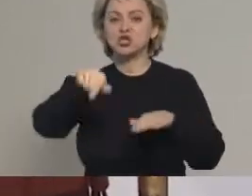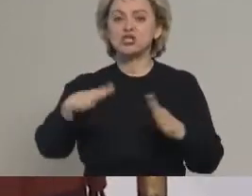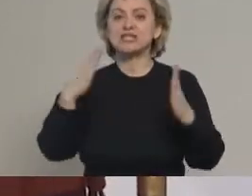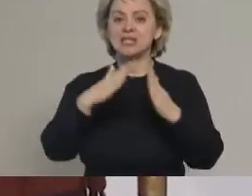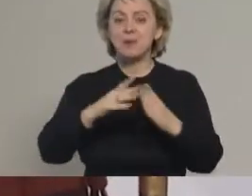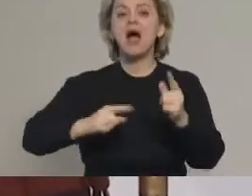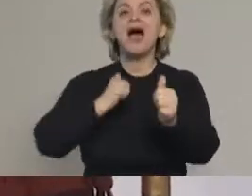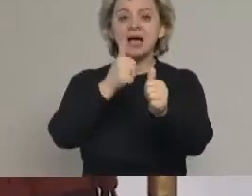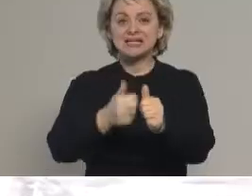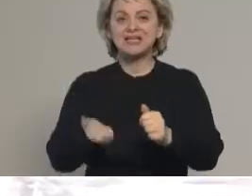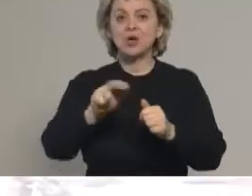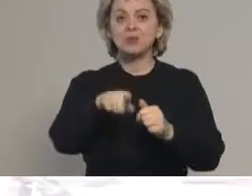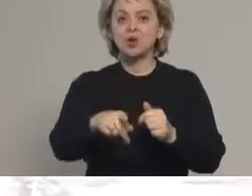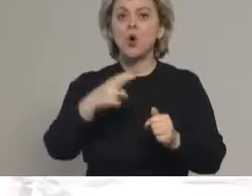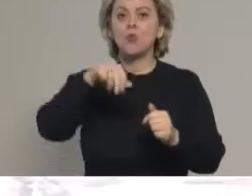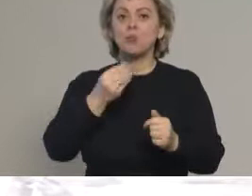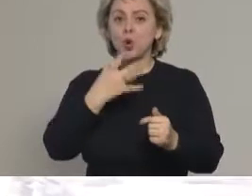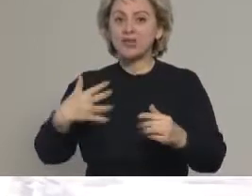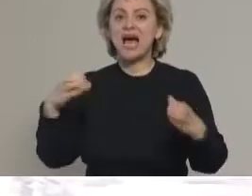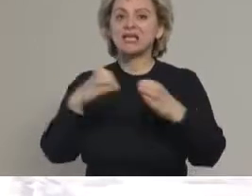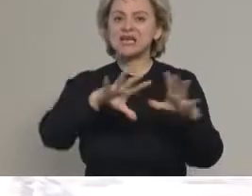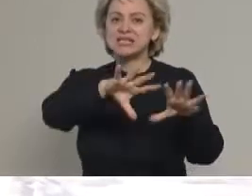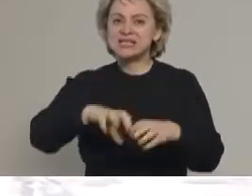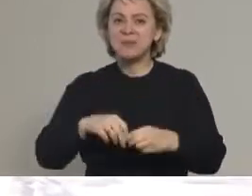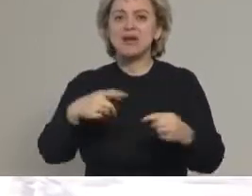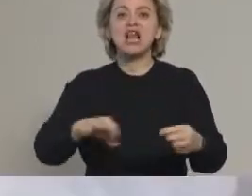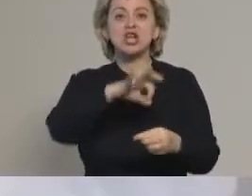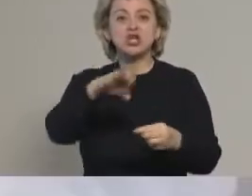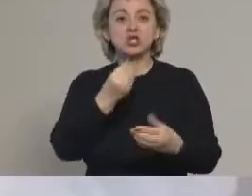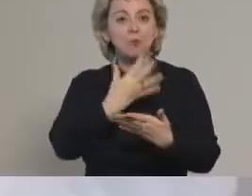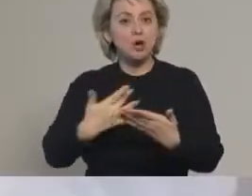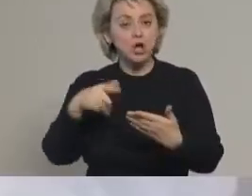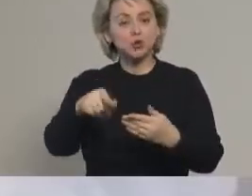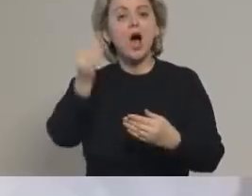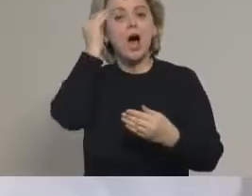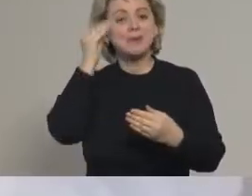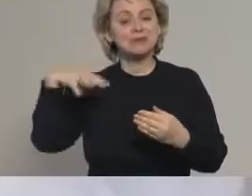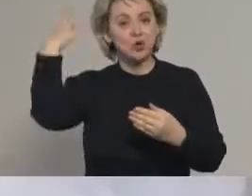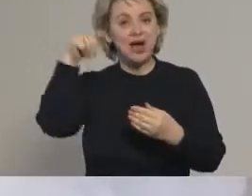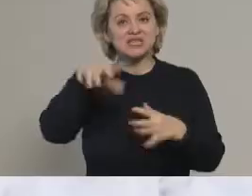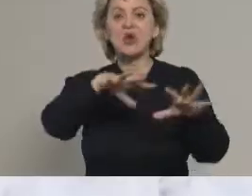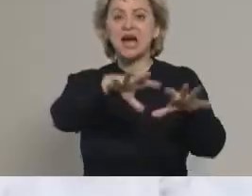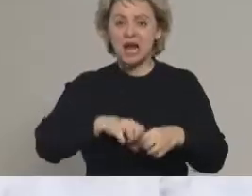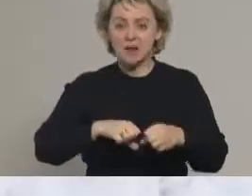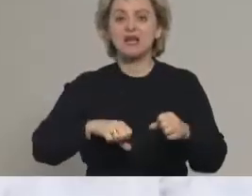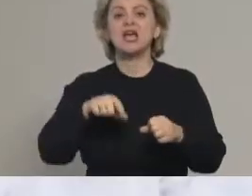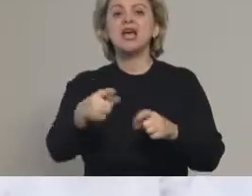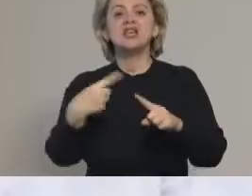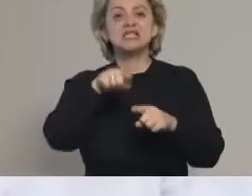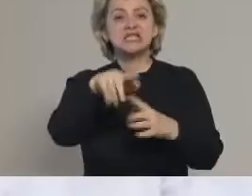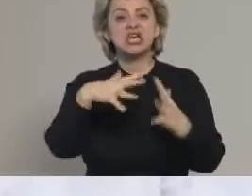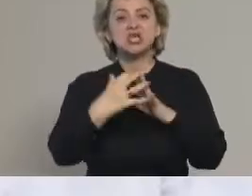А следом пришли продотряды. Забирали излишки продовольствия. А по мнению казаков, грабили. Здесь, в